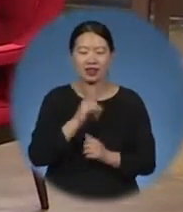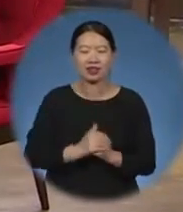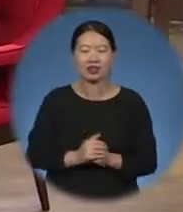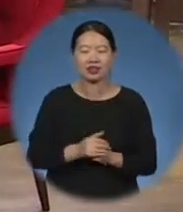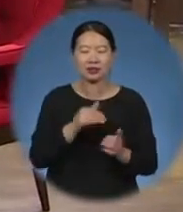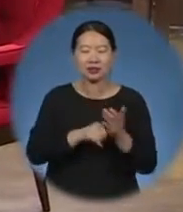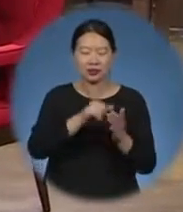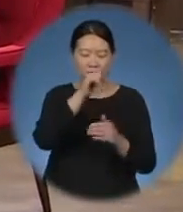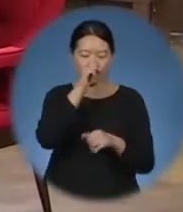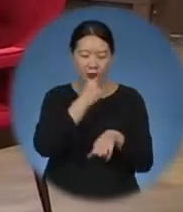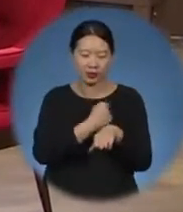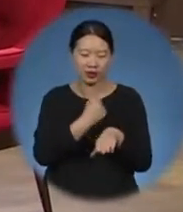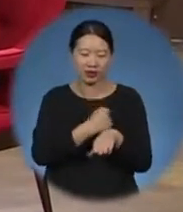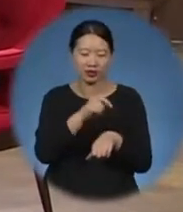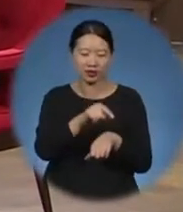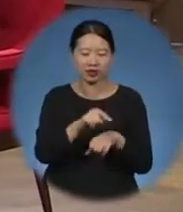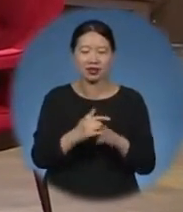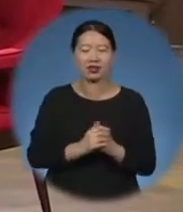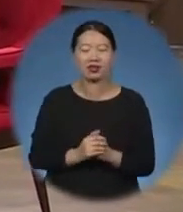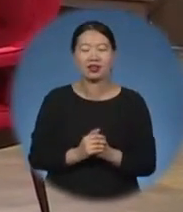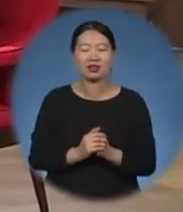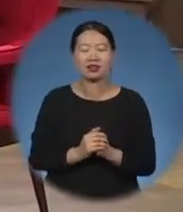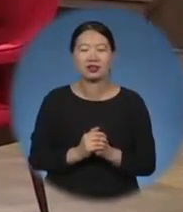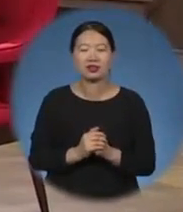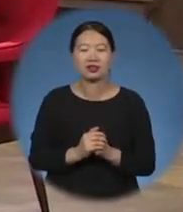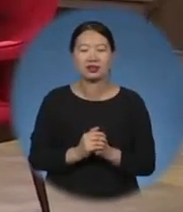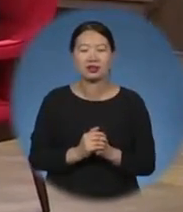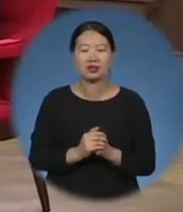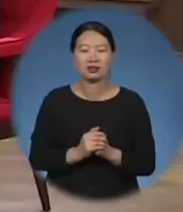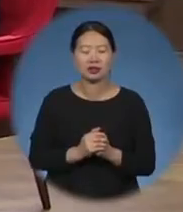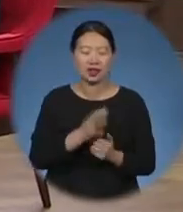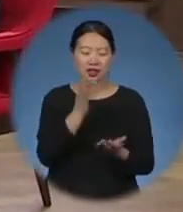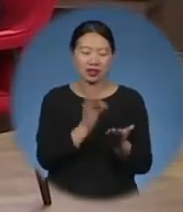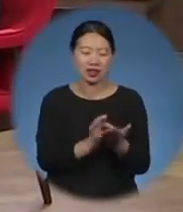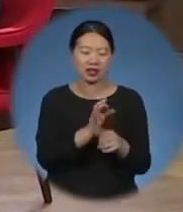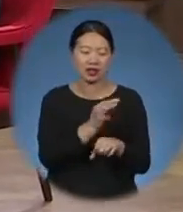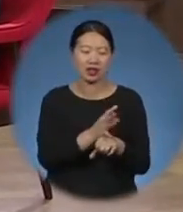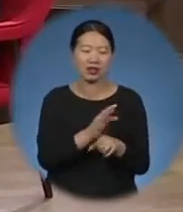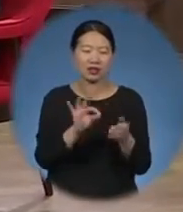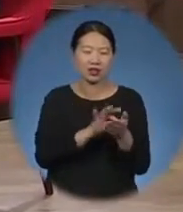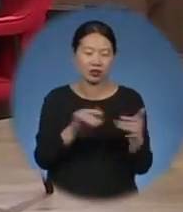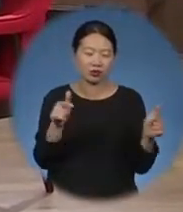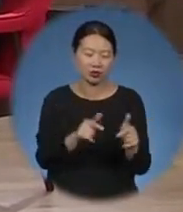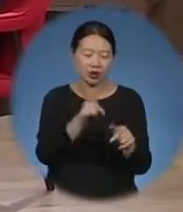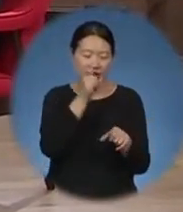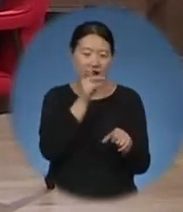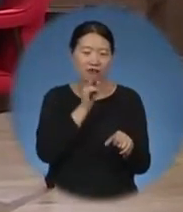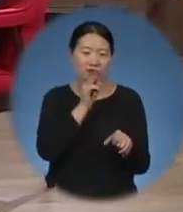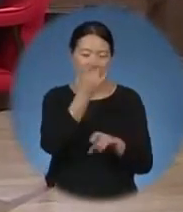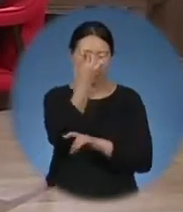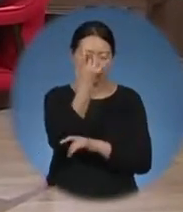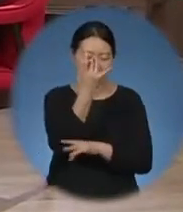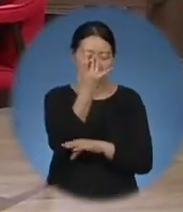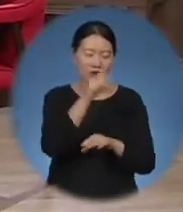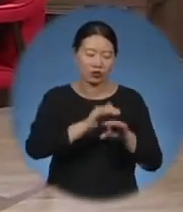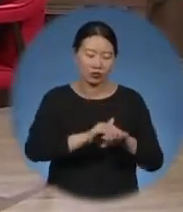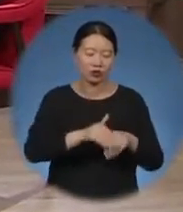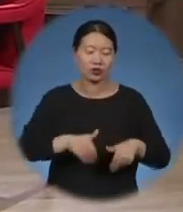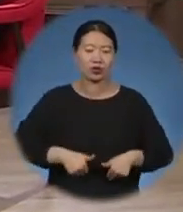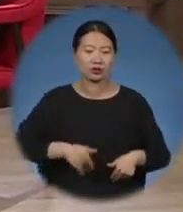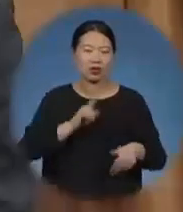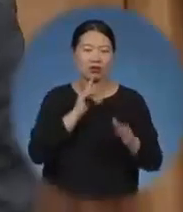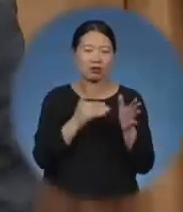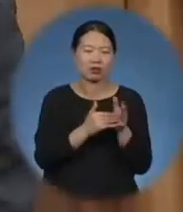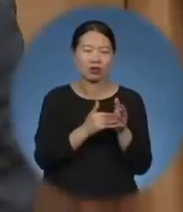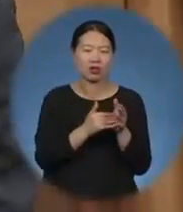좋은 부분들을 품질 좋은 것들을 좀 가능적으로 싸게 사서 예산을 줄이는 거 그 부분은 기본으로 깔려된다고 보고 그건 기본이고 그걸